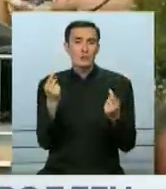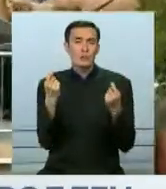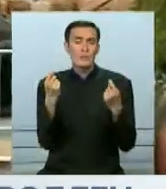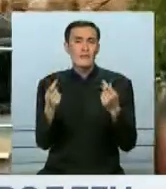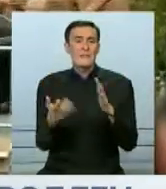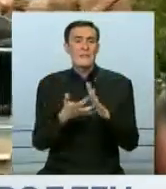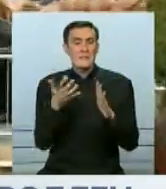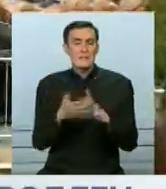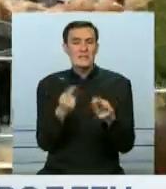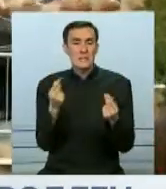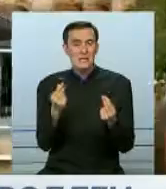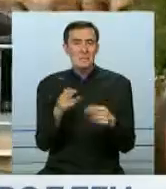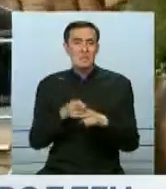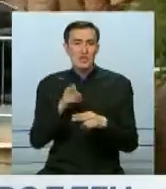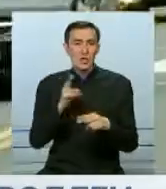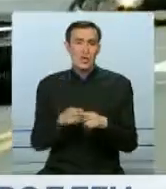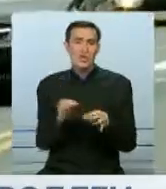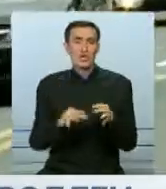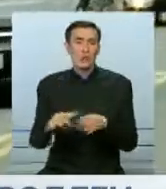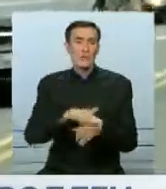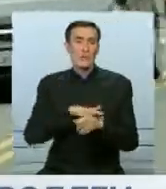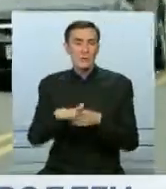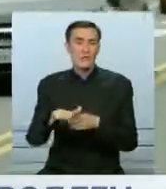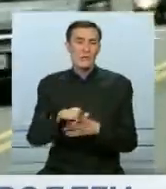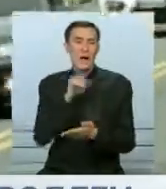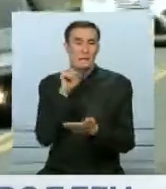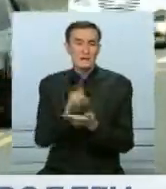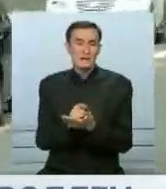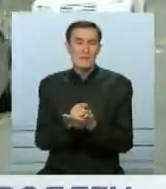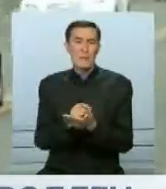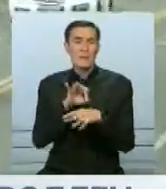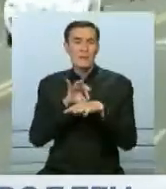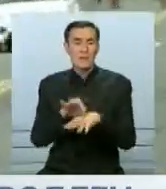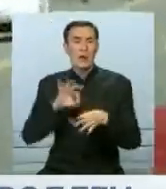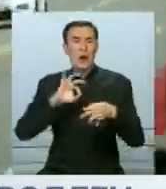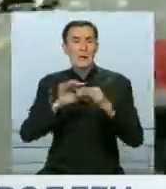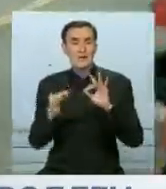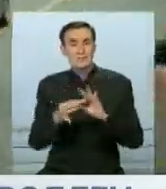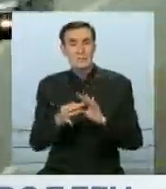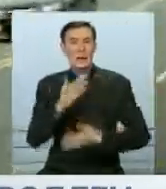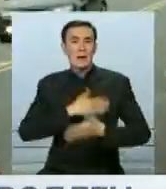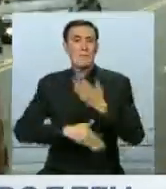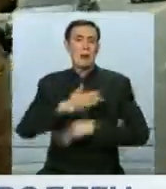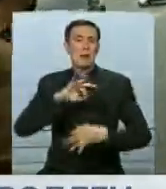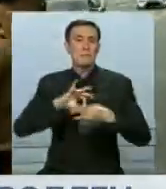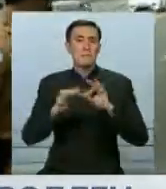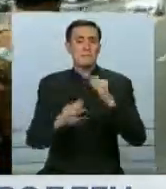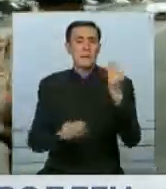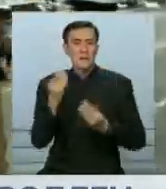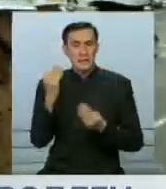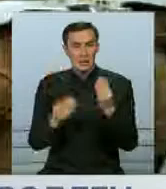который, по словам местных властей, мешает штату выполнить взятые обязательства по проведению Олимпийских и Паралимпийских